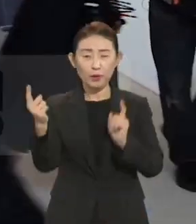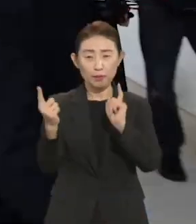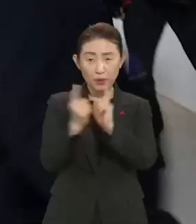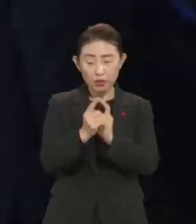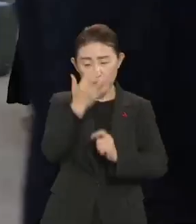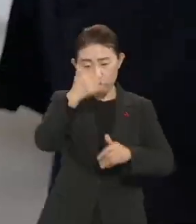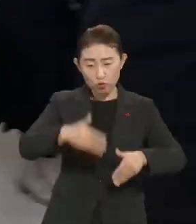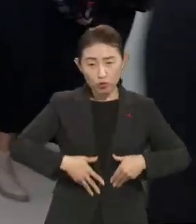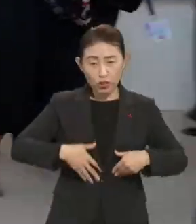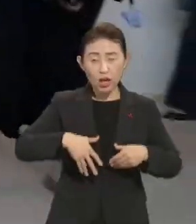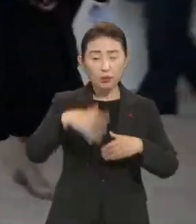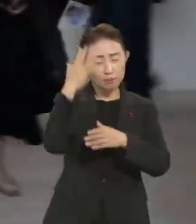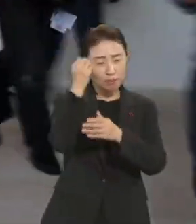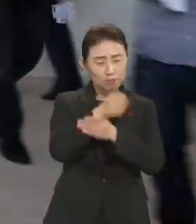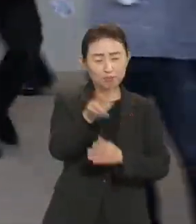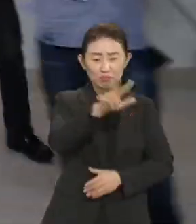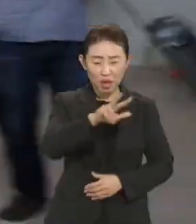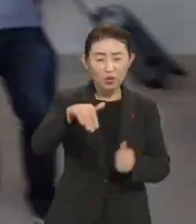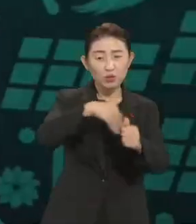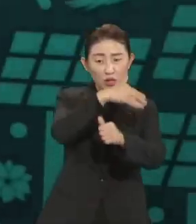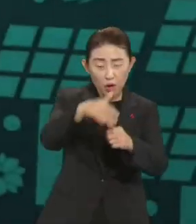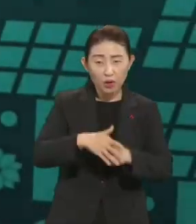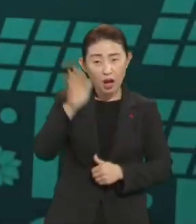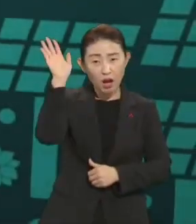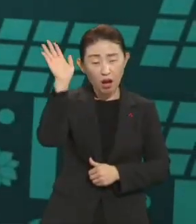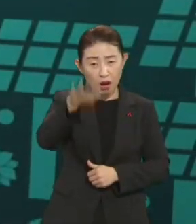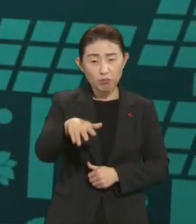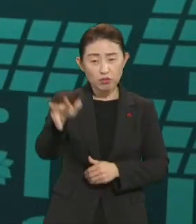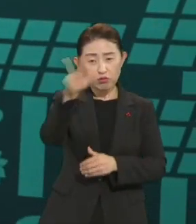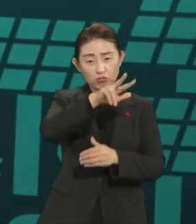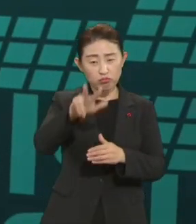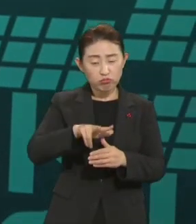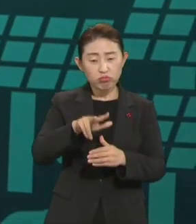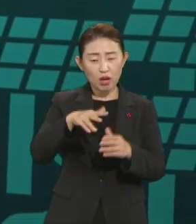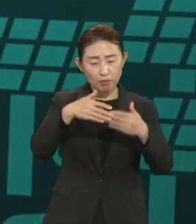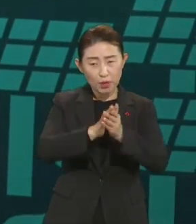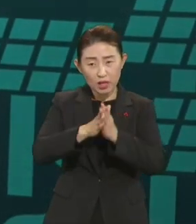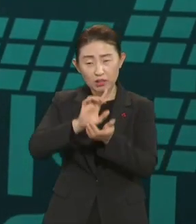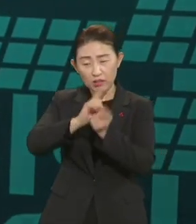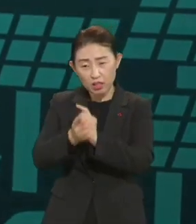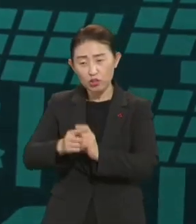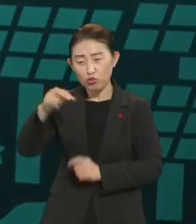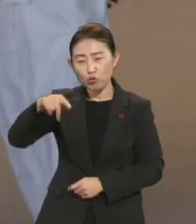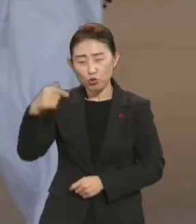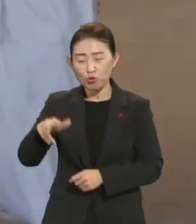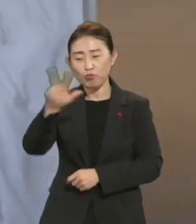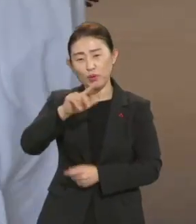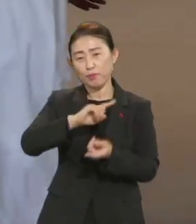충남의 석탄화력발전소 현황과 탈석탄 에너지 전환 정책 등을 소개했습니다.